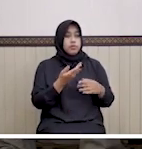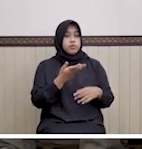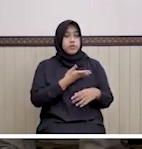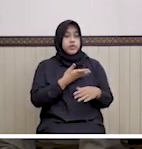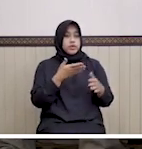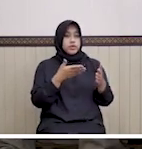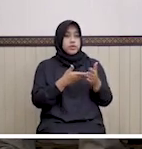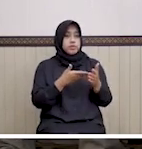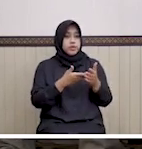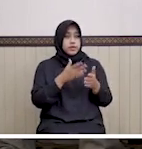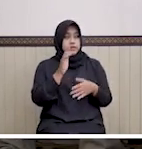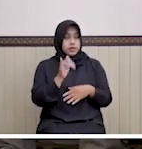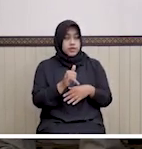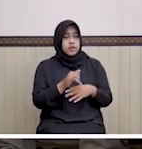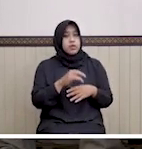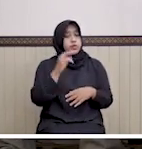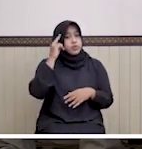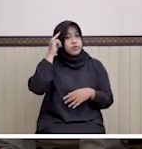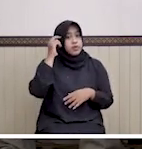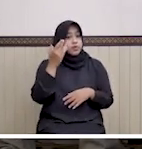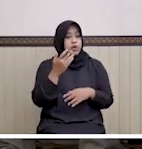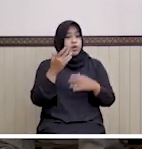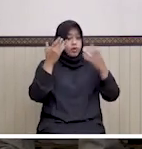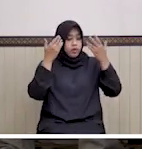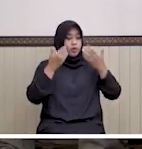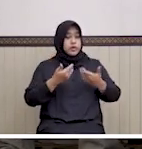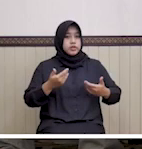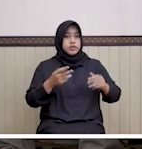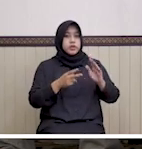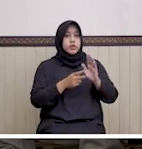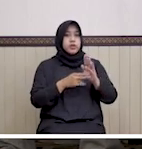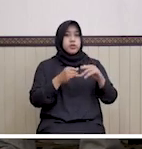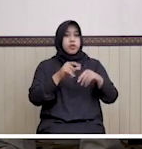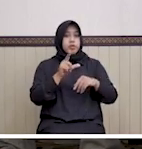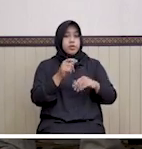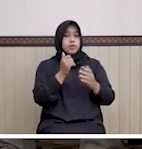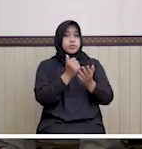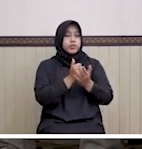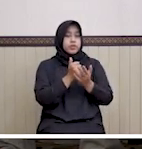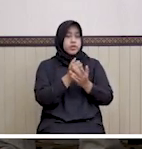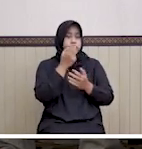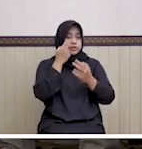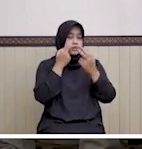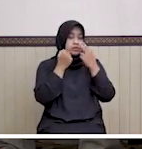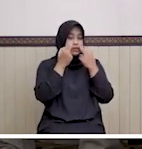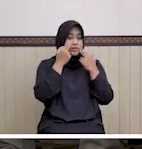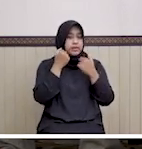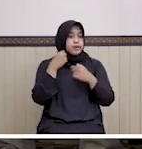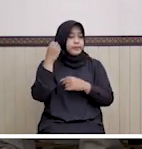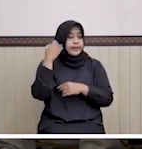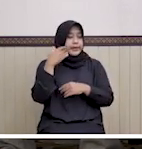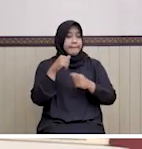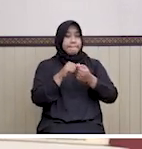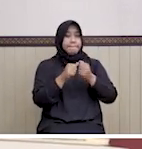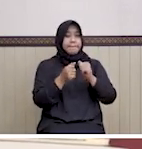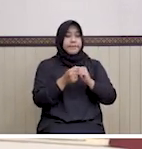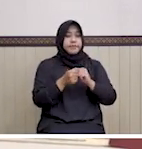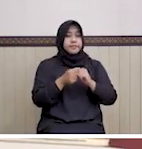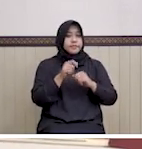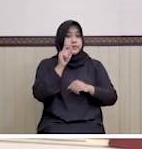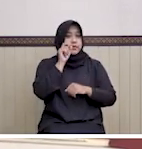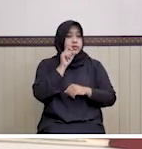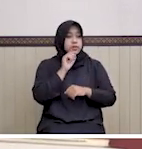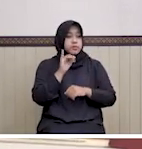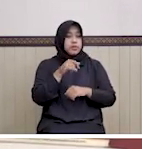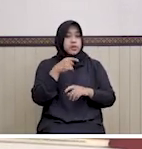keterbatasannya diantaranya untuk kondisi normal aja kita sedih sebetulnya untuk mendengar ada kasus-kasus seksual seperti